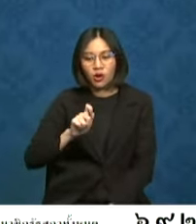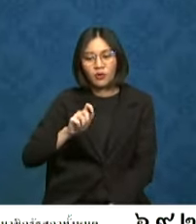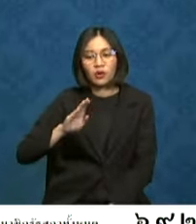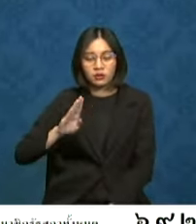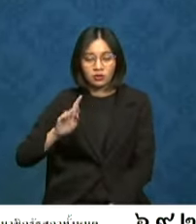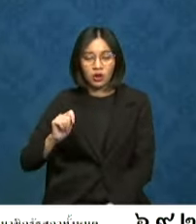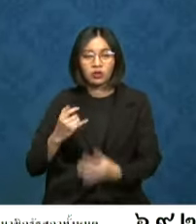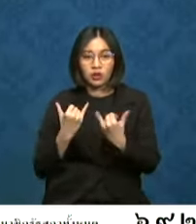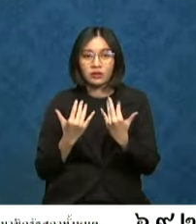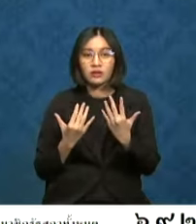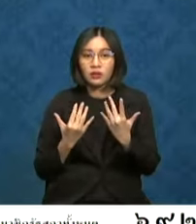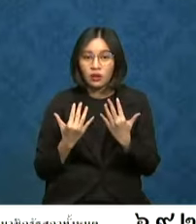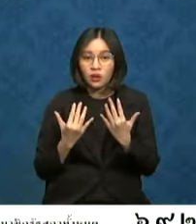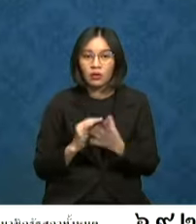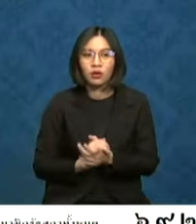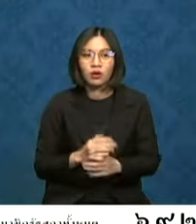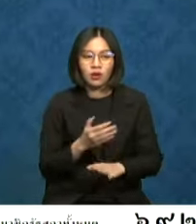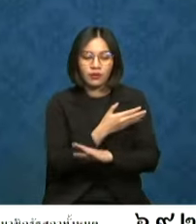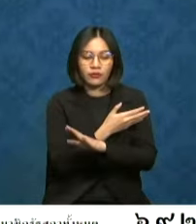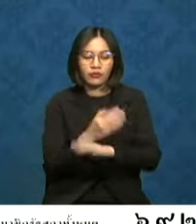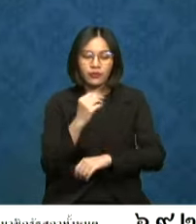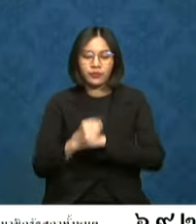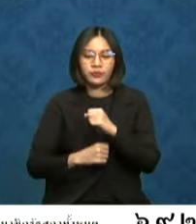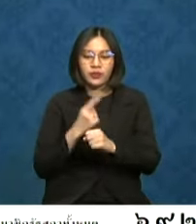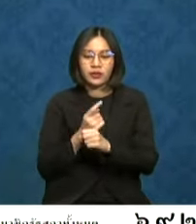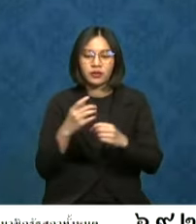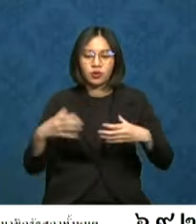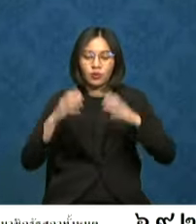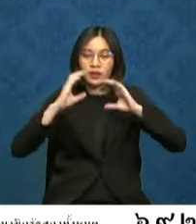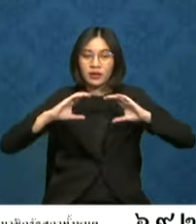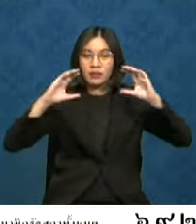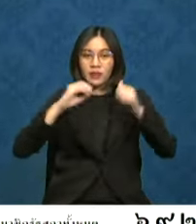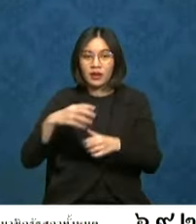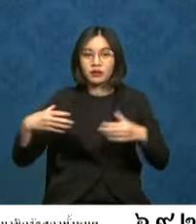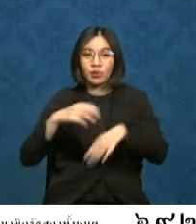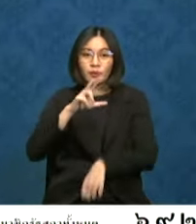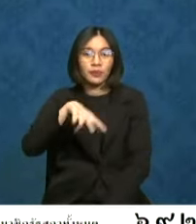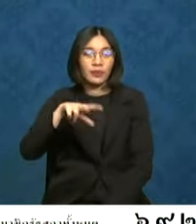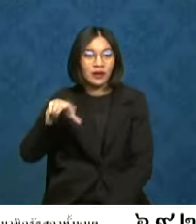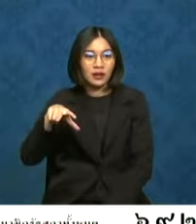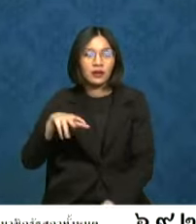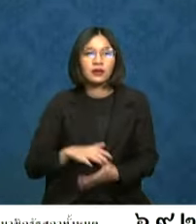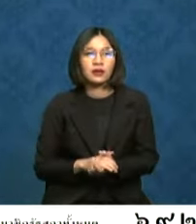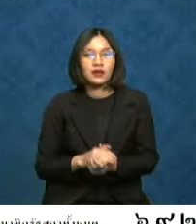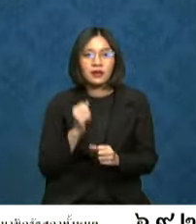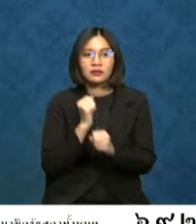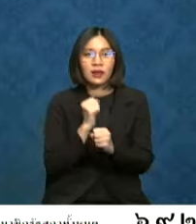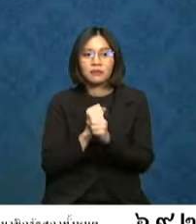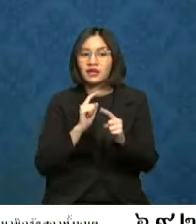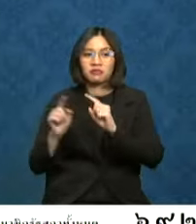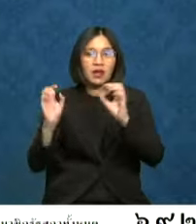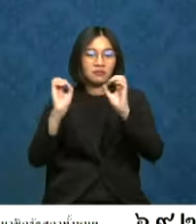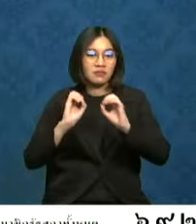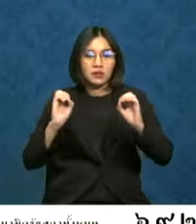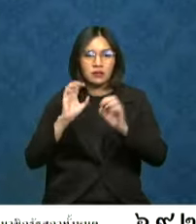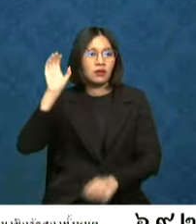ับตลอดระยะเวลา 1 ปีที่ผ่านมารัฐบาภายใต้กันนำของพักเพื่อไทยไม่มีการกระทำไหนเลยครับ